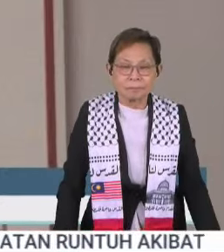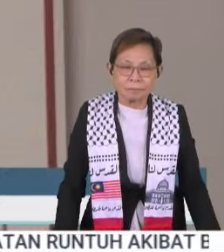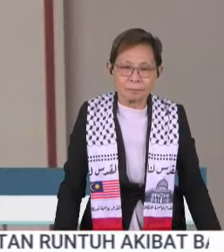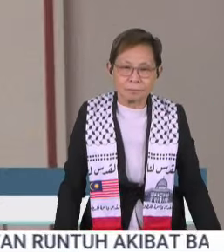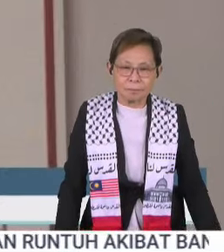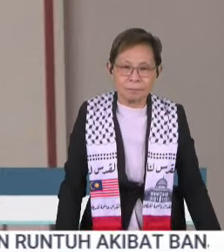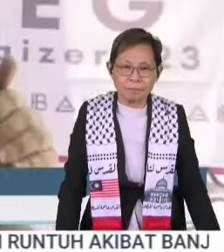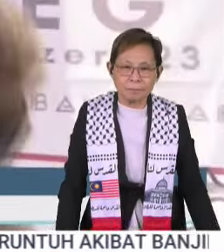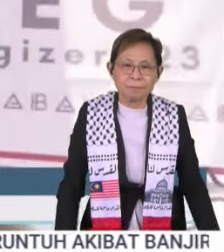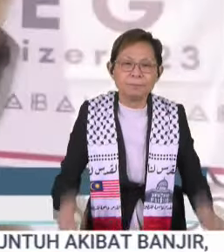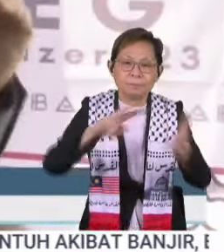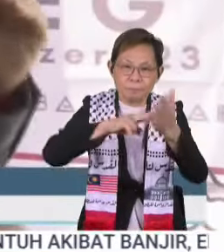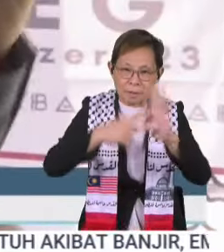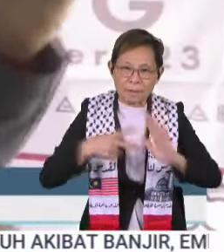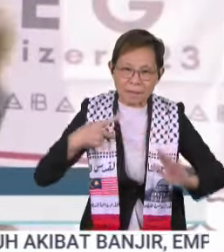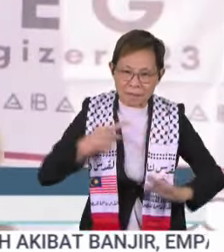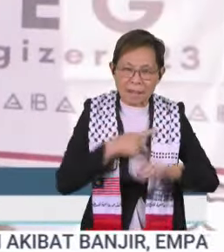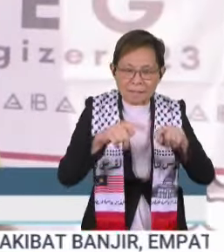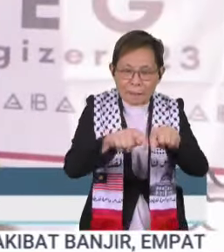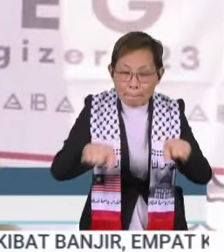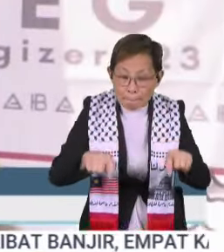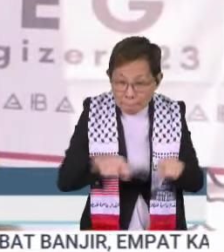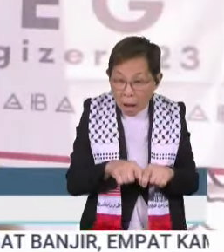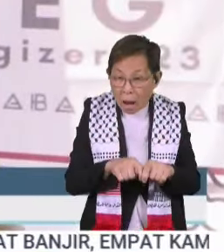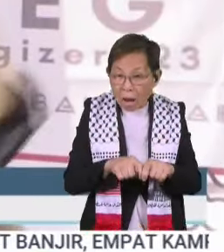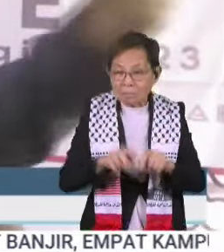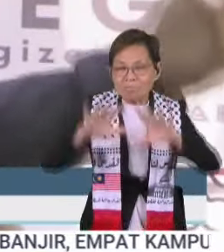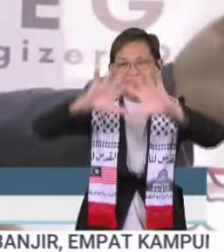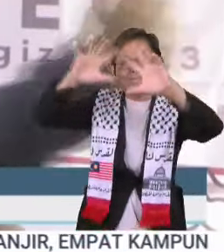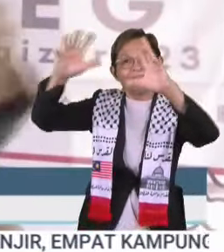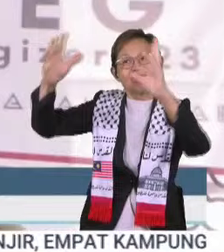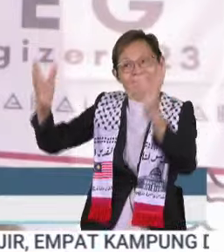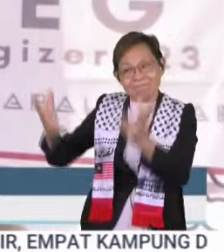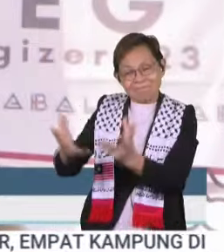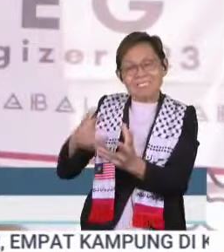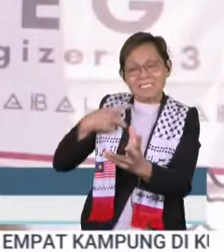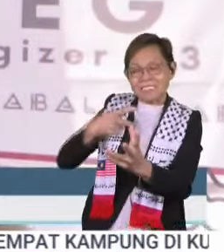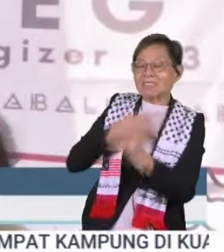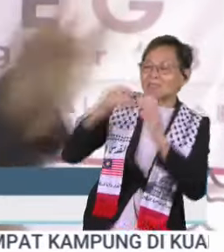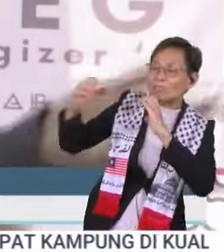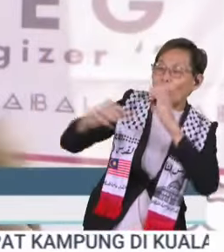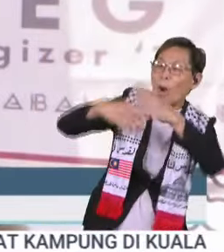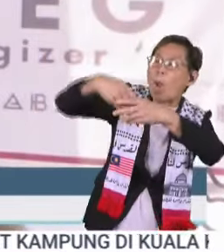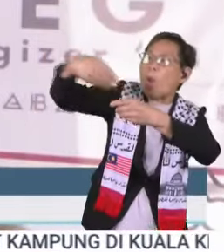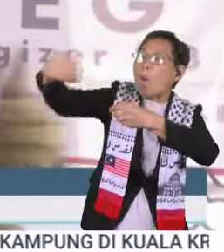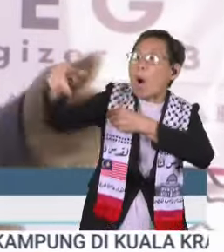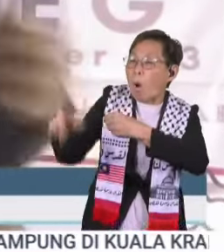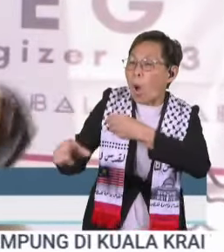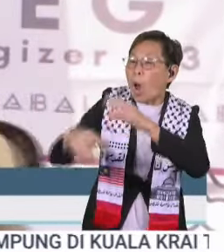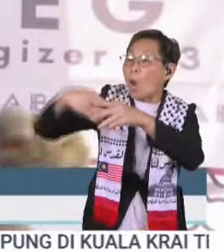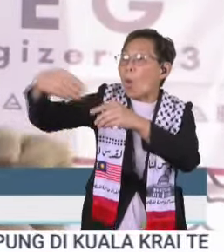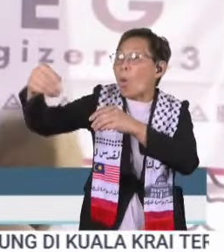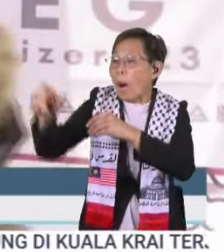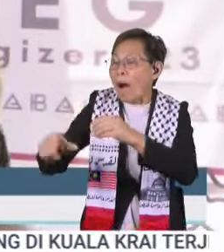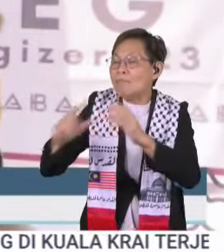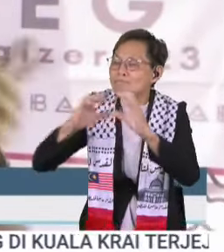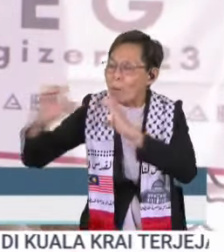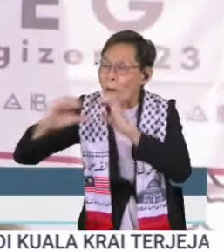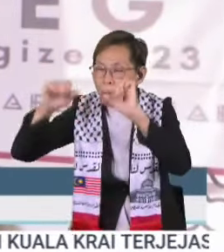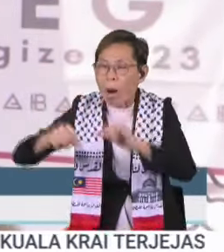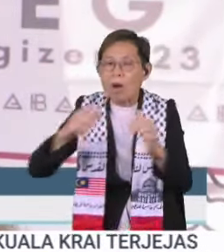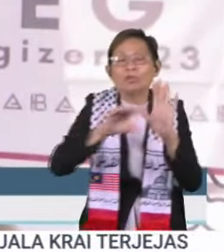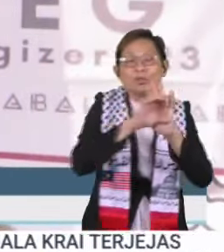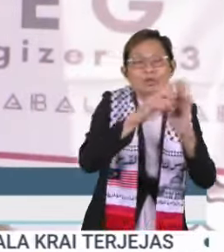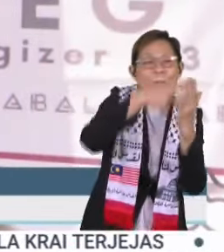berkenaan mananya kita ada satu platform antarabangsa kita boleh komunikasi dengan orang luar contohnya macam program ini kan